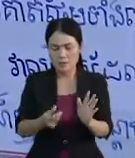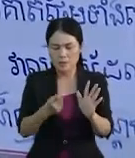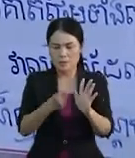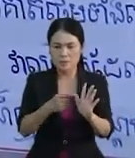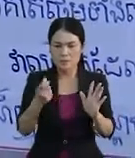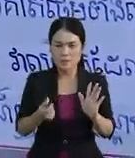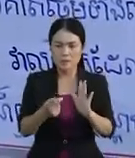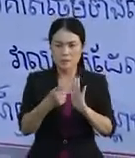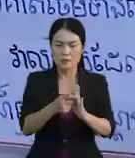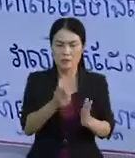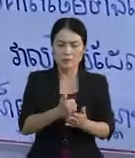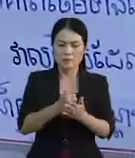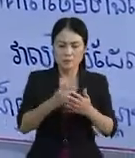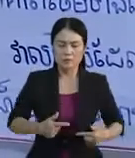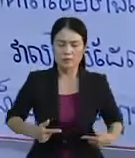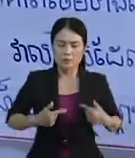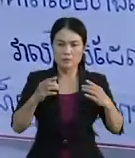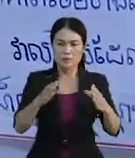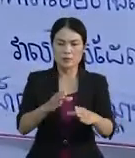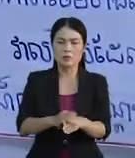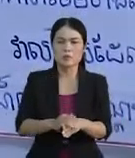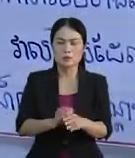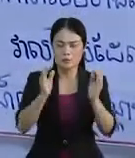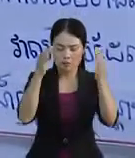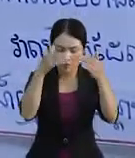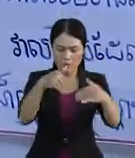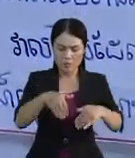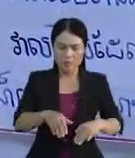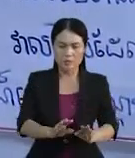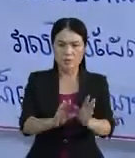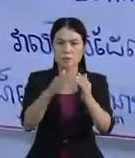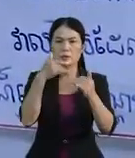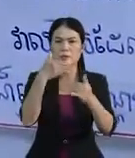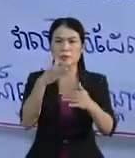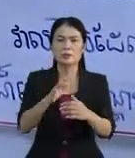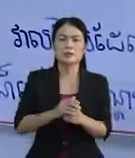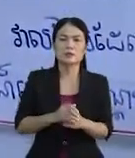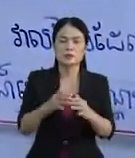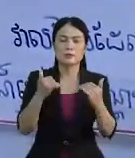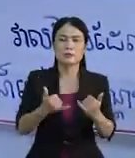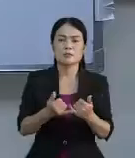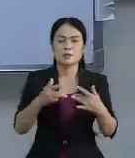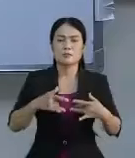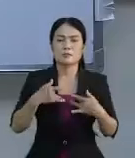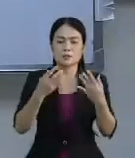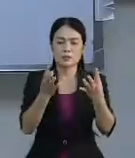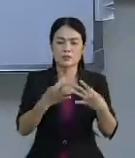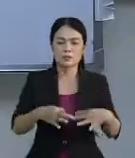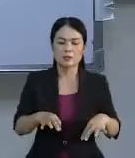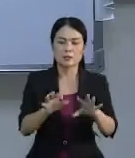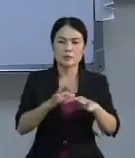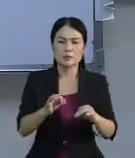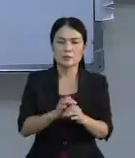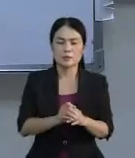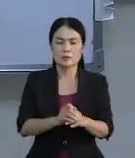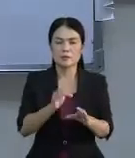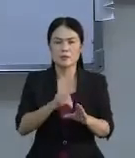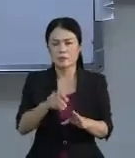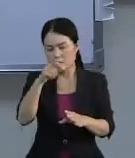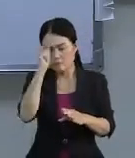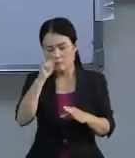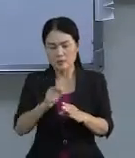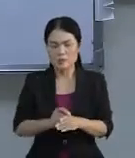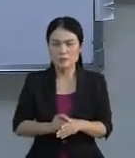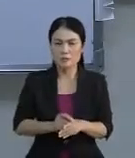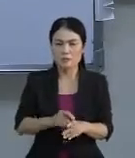ដែលជួយជីវិតរបស់ពួកគេពីរលកសមុទ្រនេះគឺជាព្រឹត្តិការណ៍សំខាន់សំខាន់នៅក្នុងរឿ